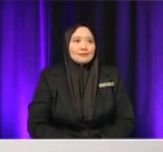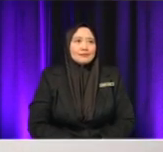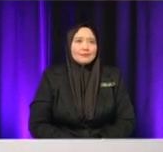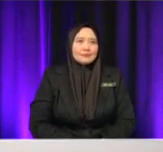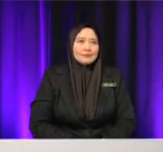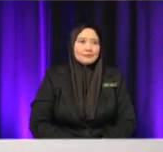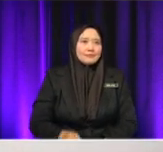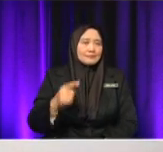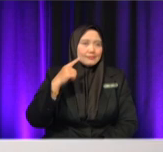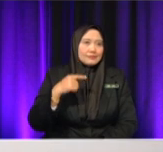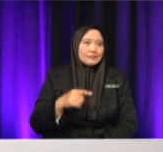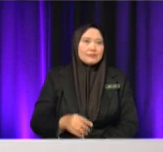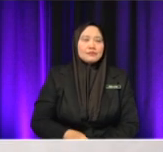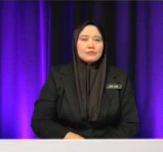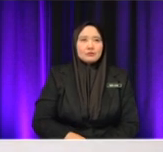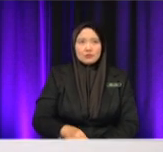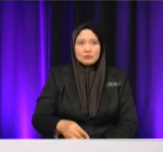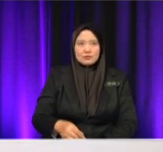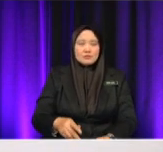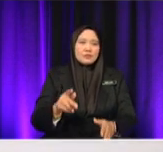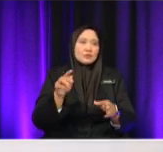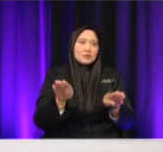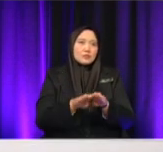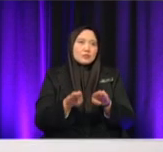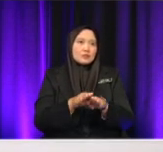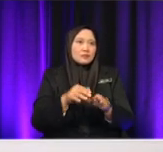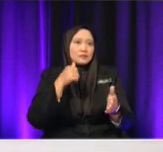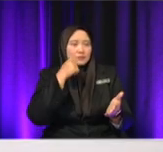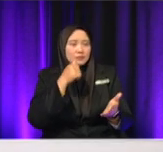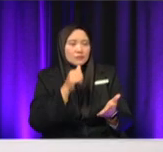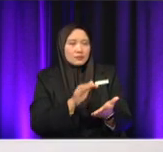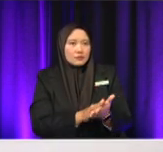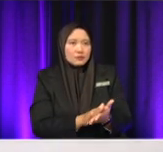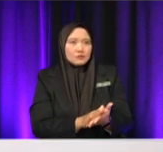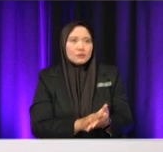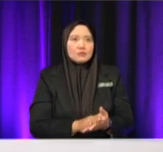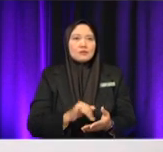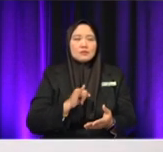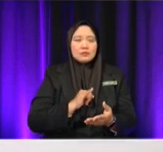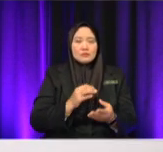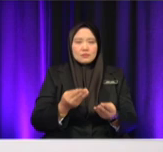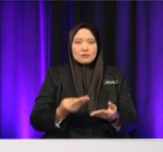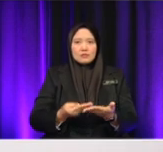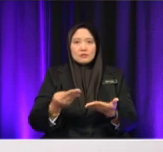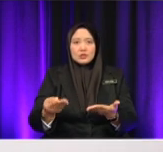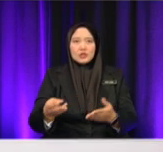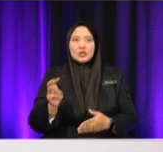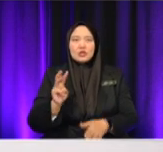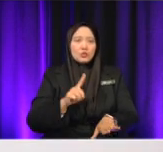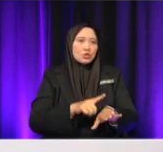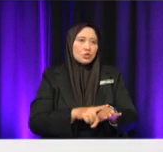sebagai seorang istri saya akan memberikan suami waktu untuk berfikir supaya beliau sedang haul